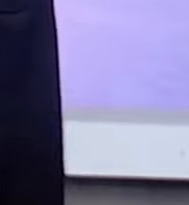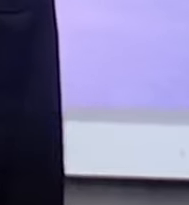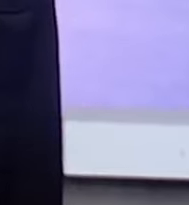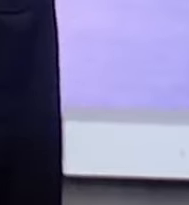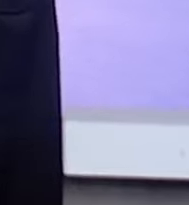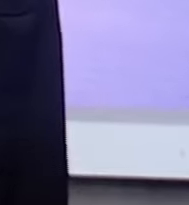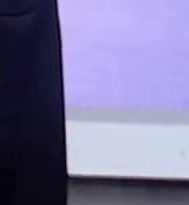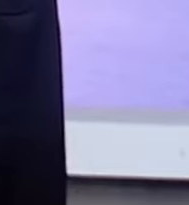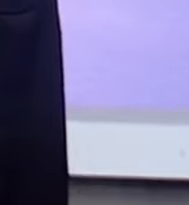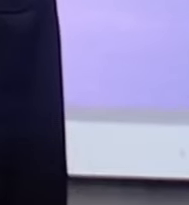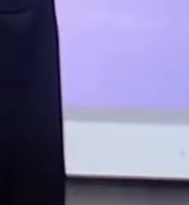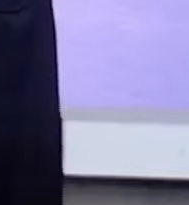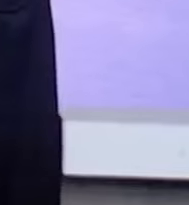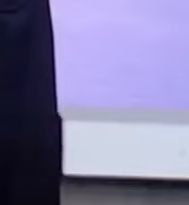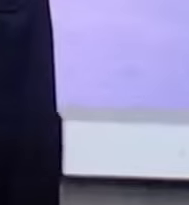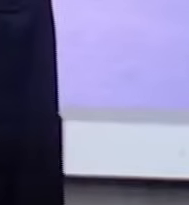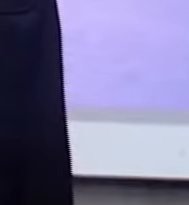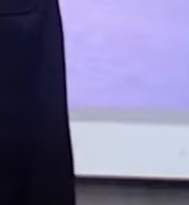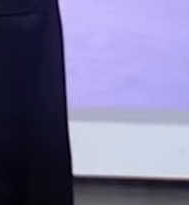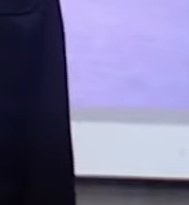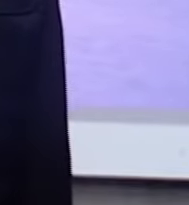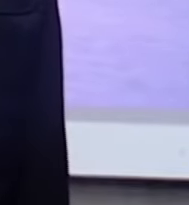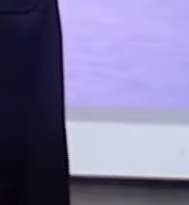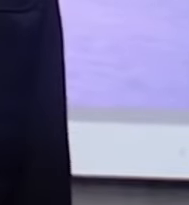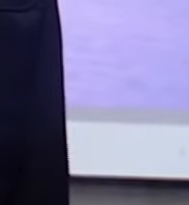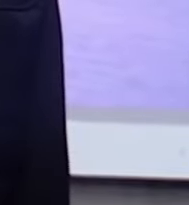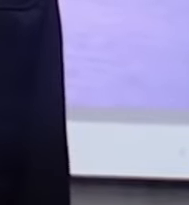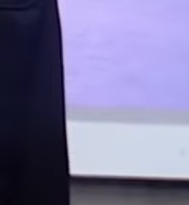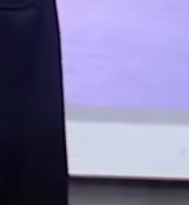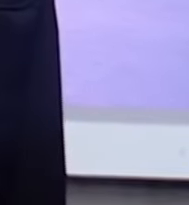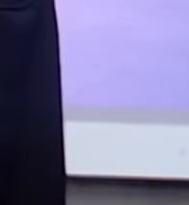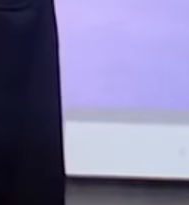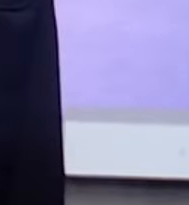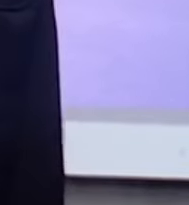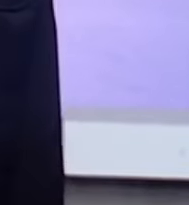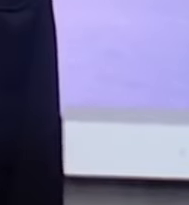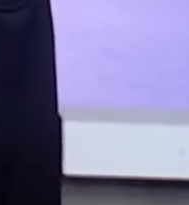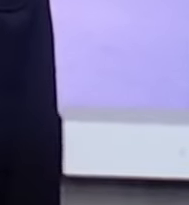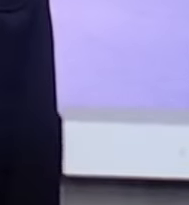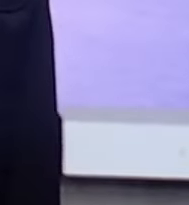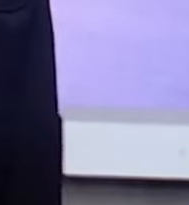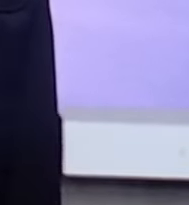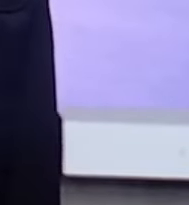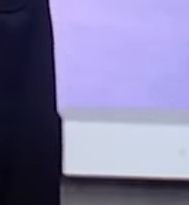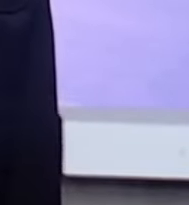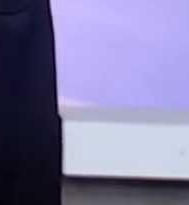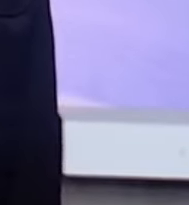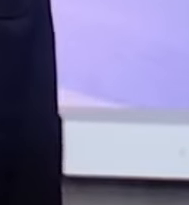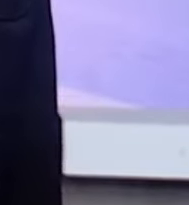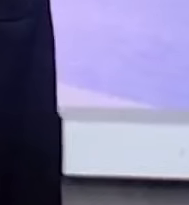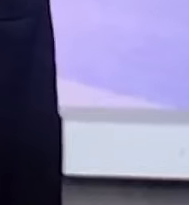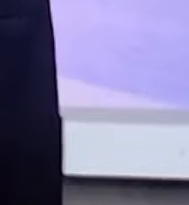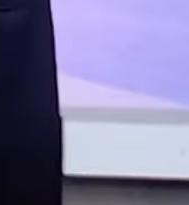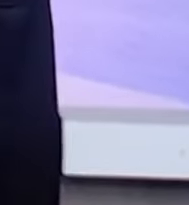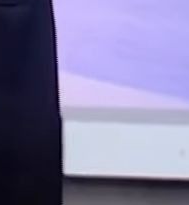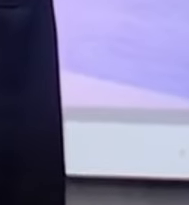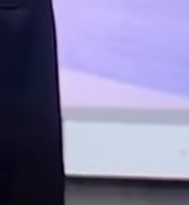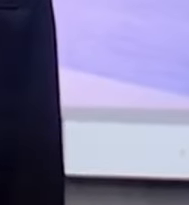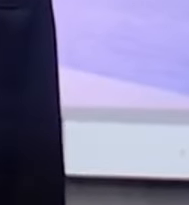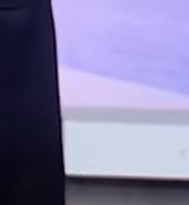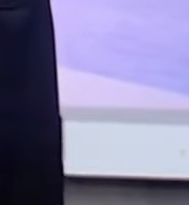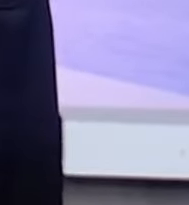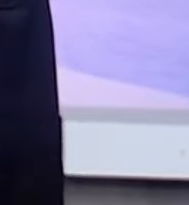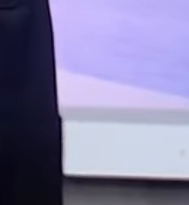Mga kapuso, sama-sama tayong maging saksi. Mag-subscribe sa GMA Integrated News sa YouTube at para sa mga kapuso abroad,